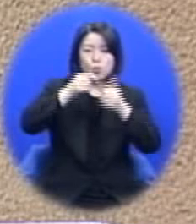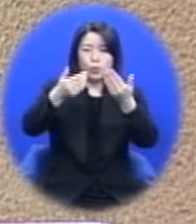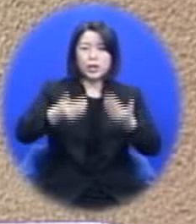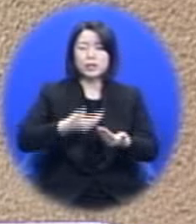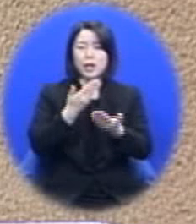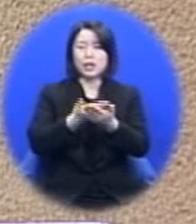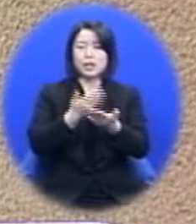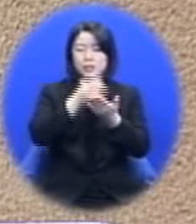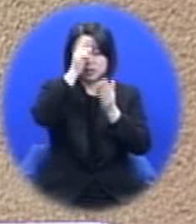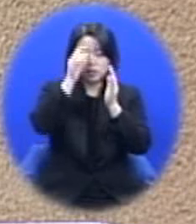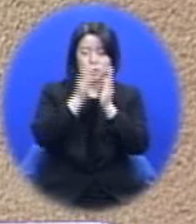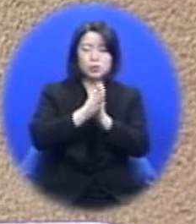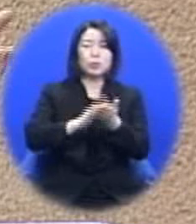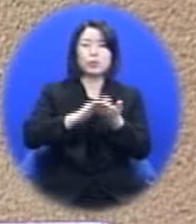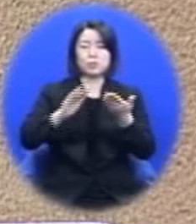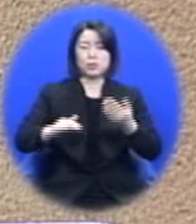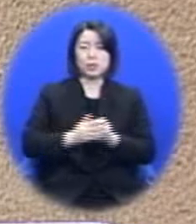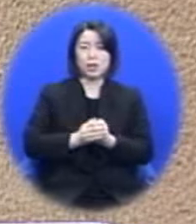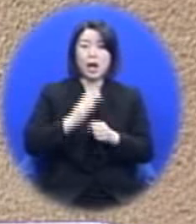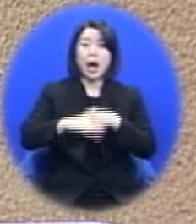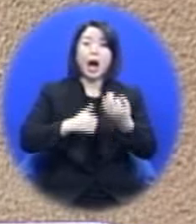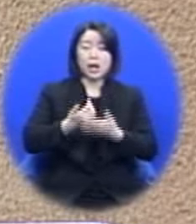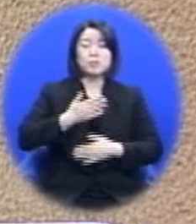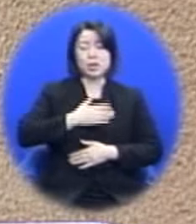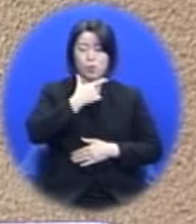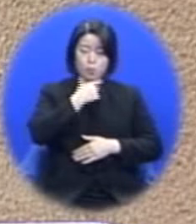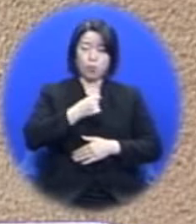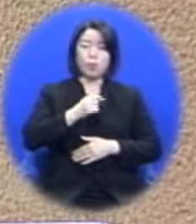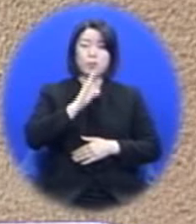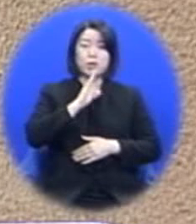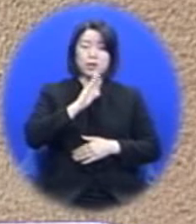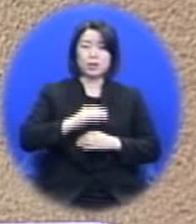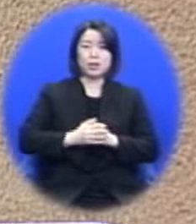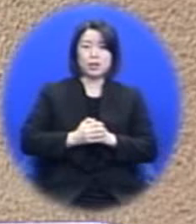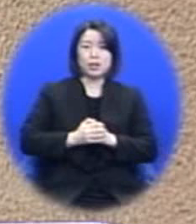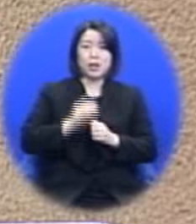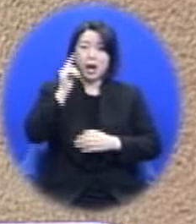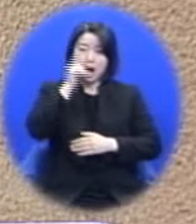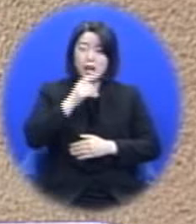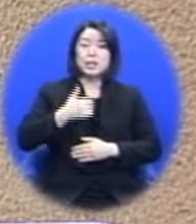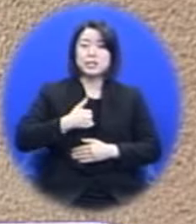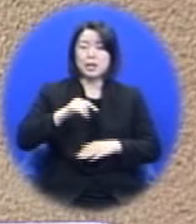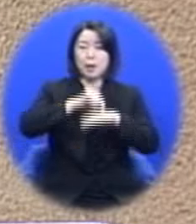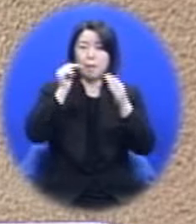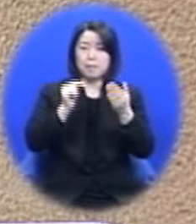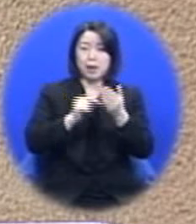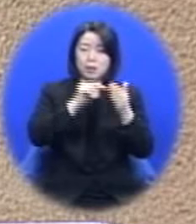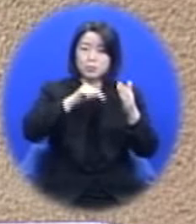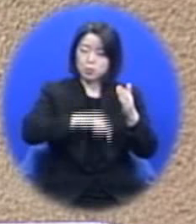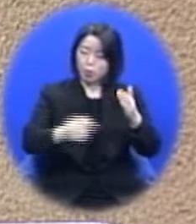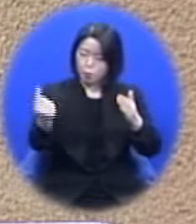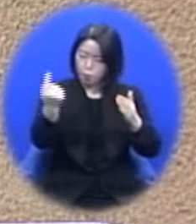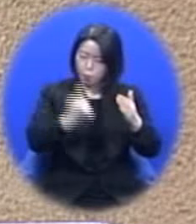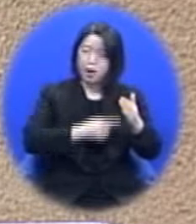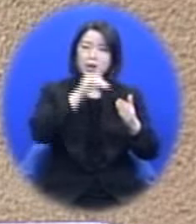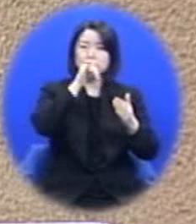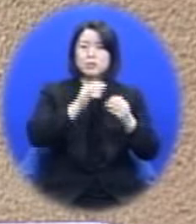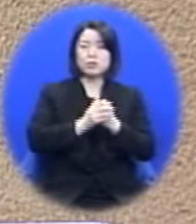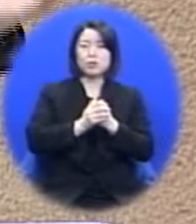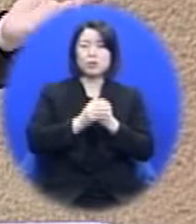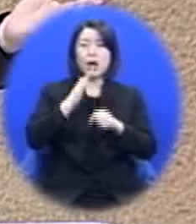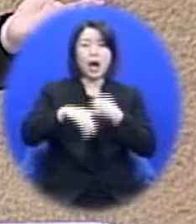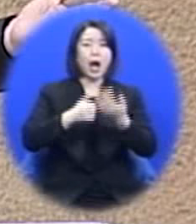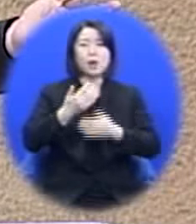기도예요. 하나님, 제가 원합니다. 악이 제 마음속에 들어와 있습니다. 하나님, 제가 내